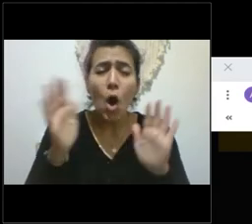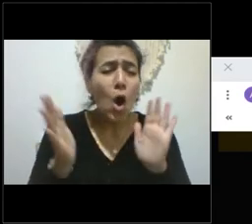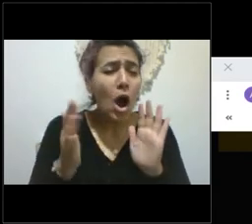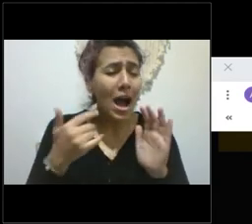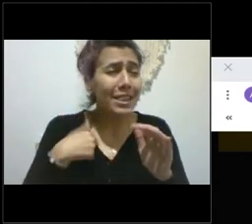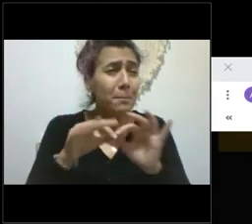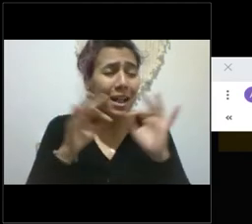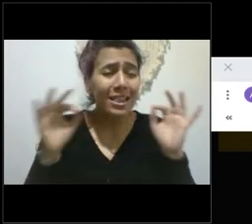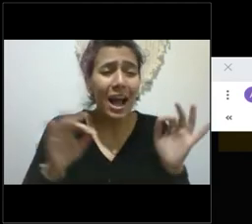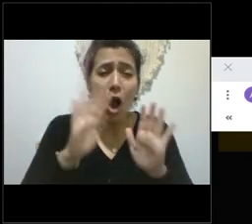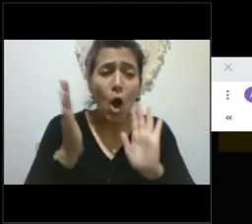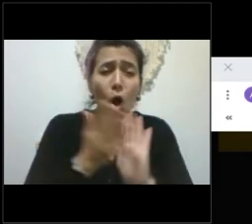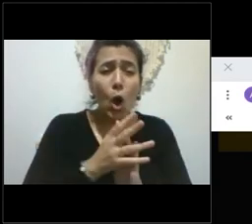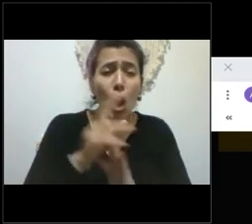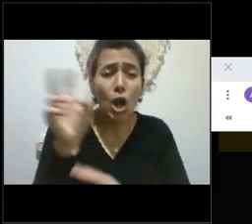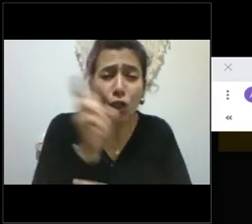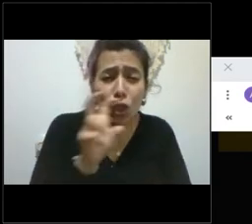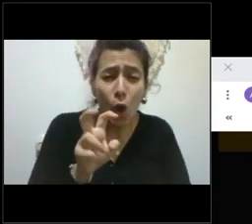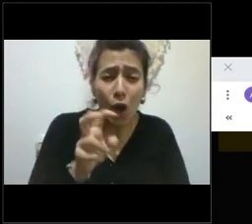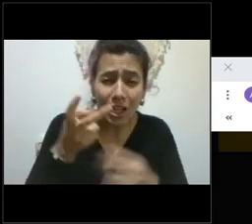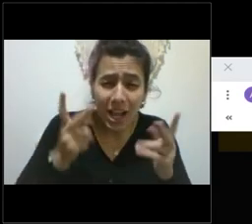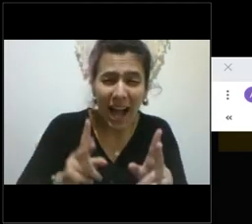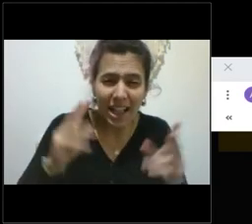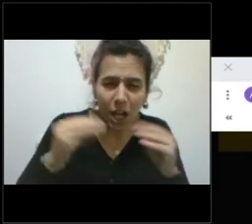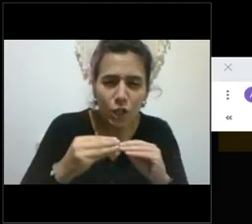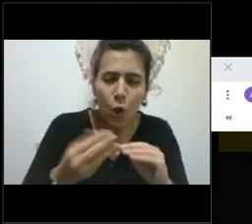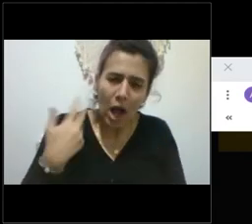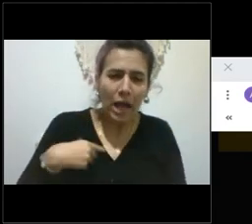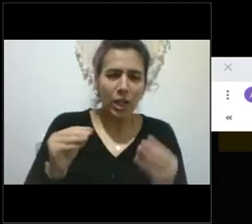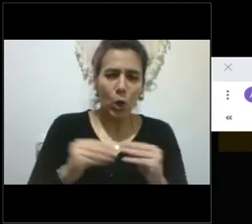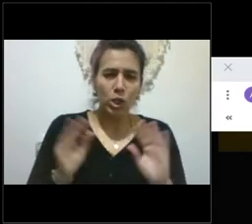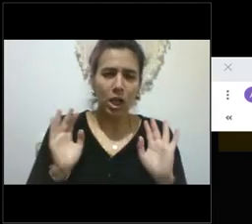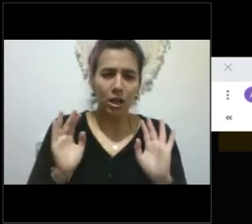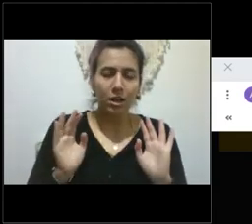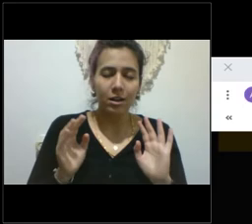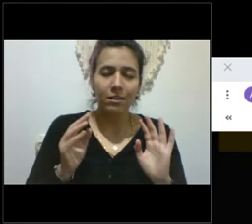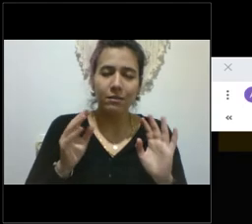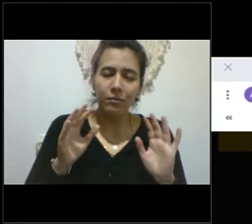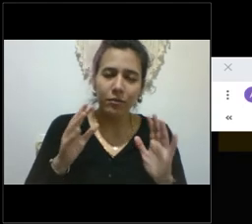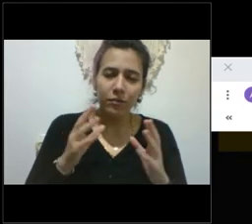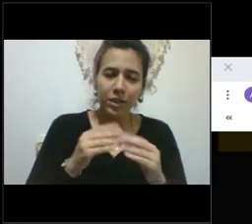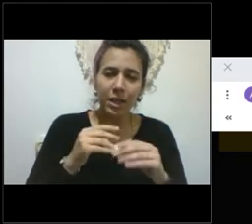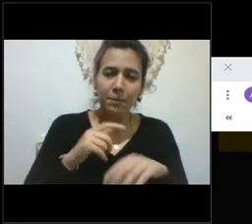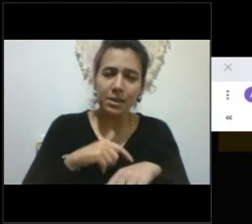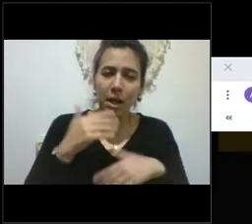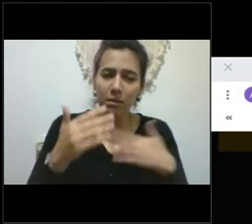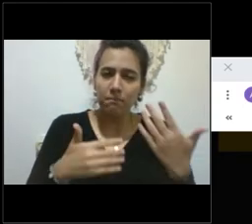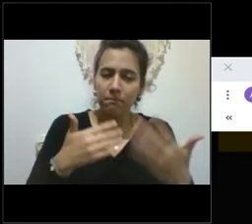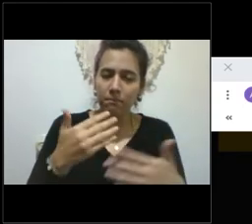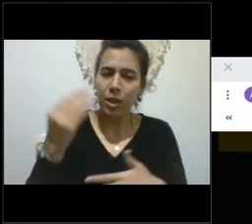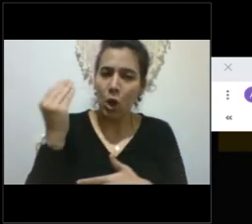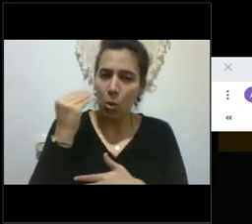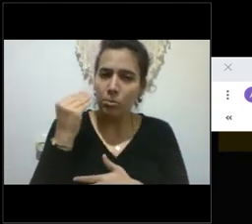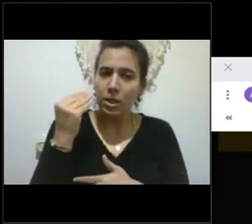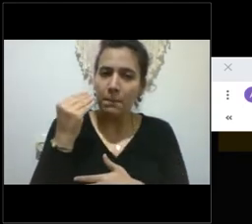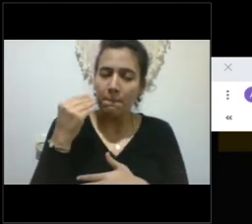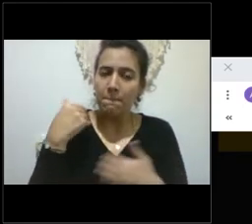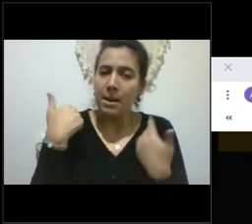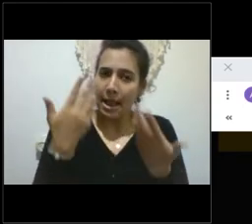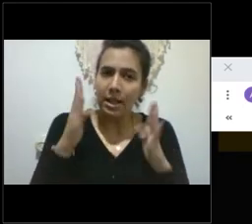לחסוך, הייתי חוסך. ועם הזמן לומדים, וזו גישה מאוד אמריקאית, לתת אמון,